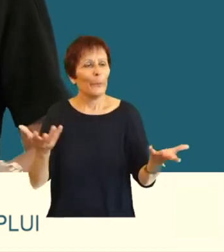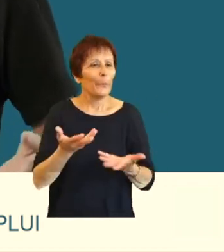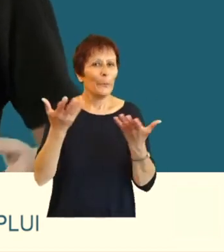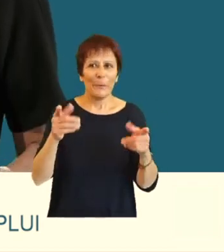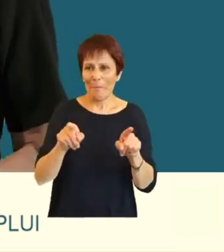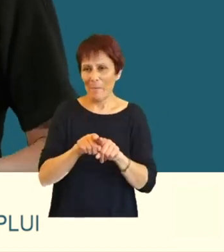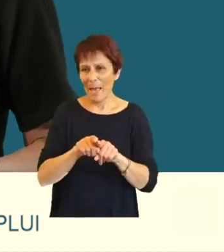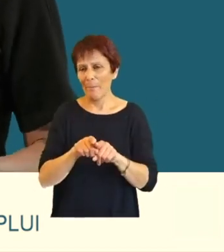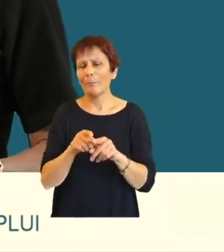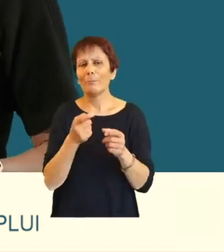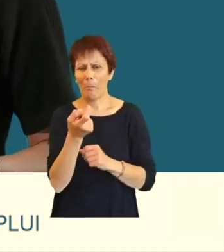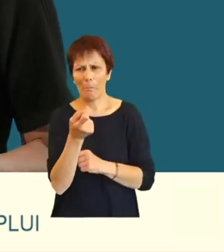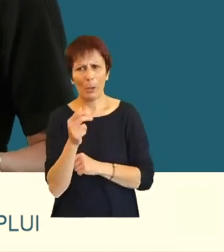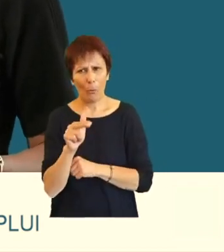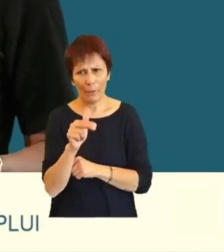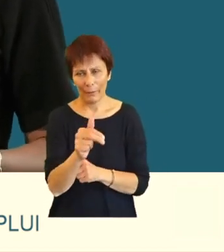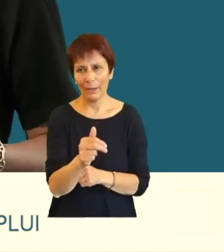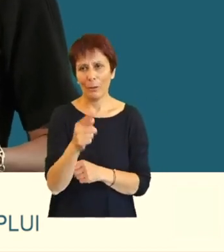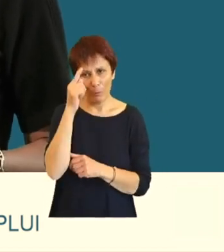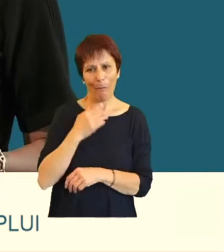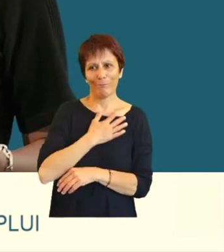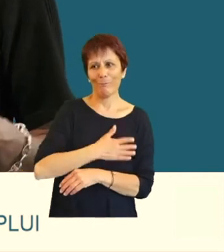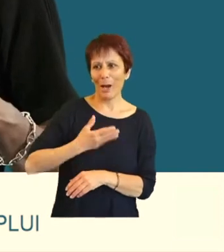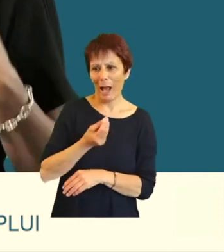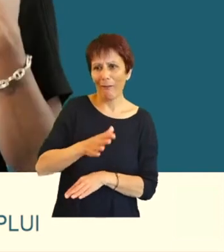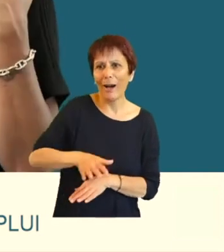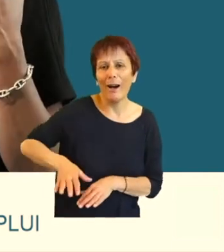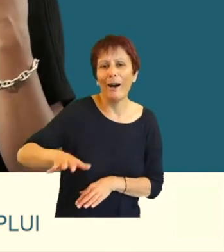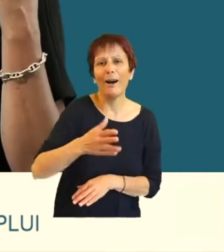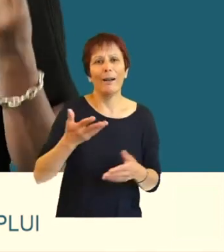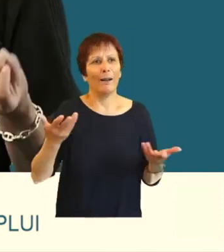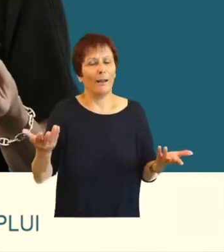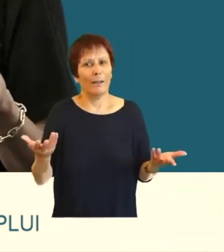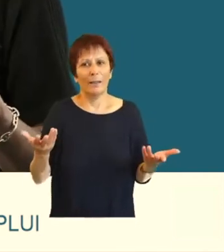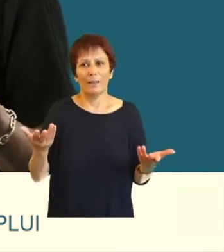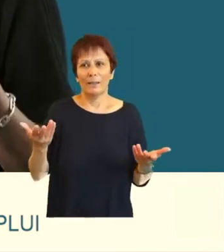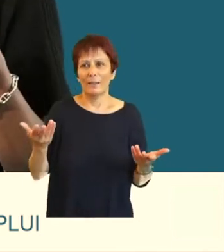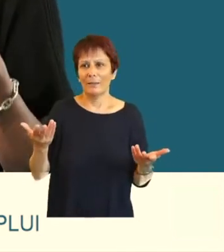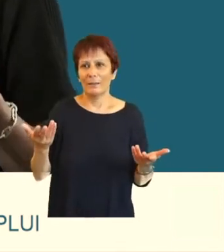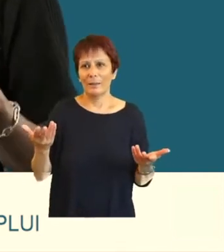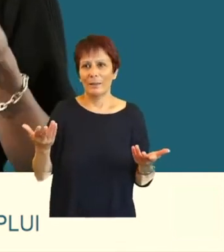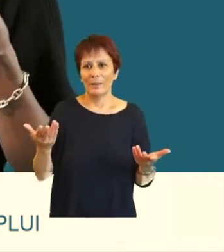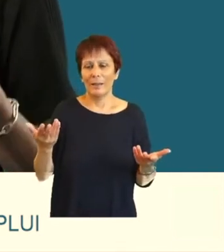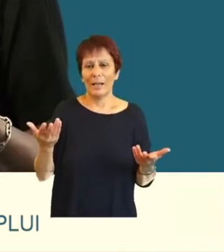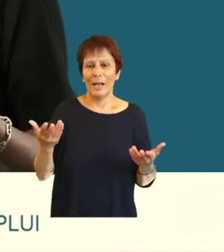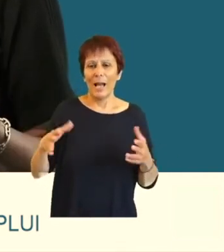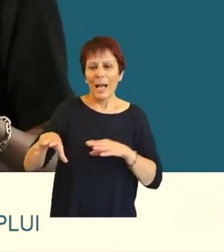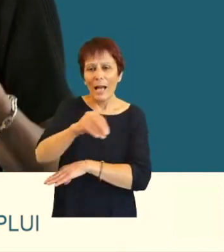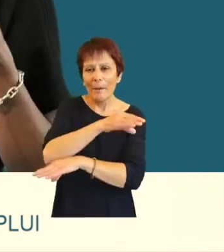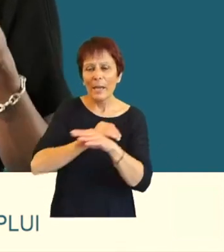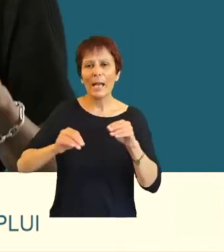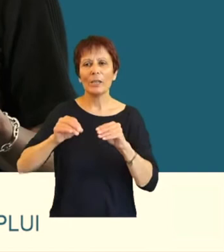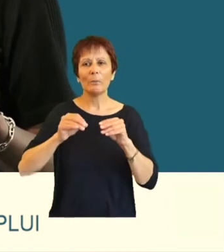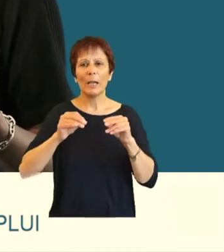soient eux aussi livrés pour le plus grand bonheur des enfants. Et accompagner ces aménagements d'espace